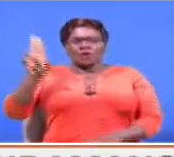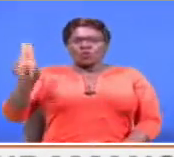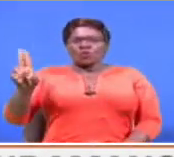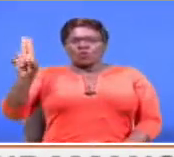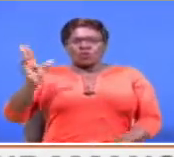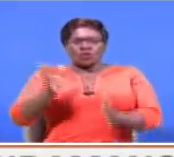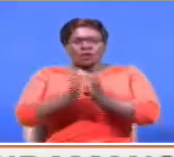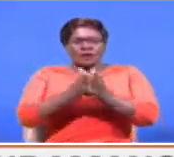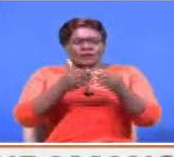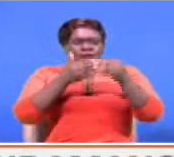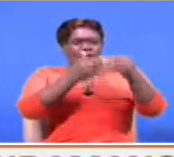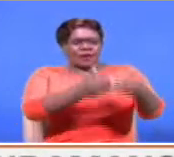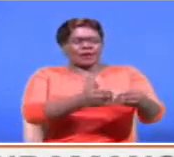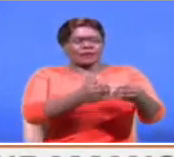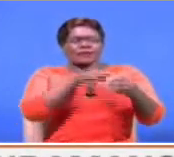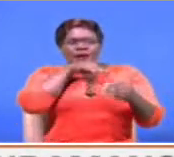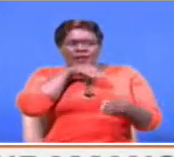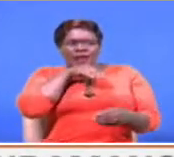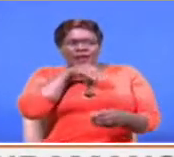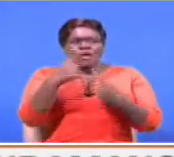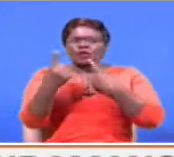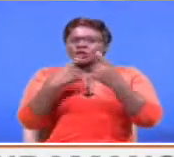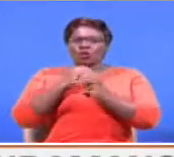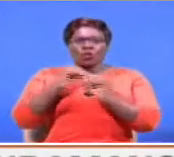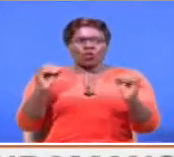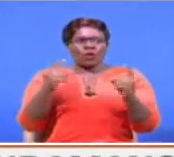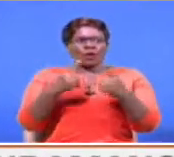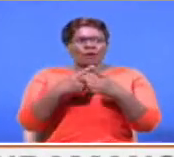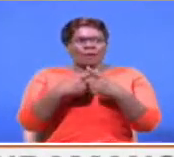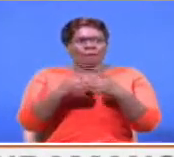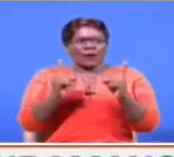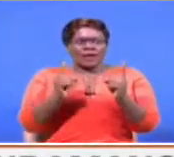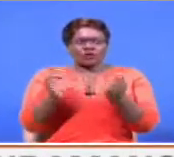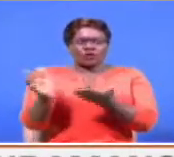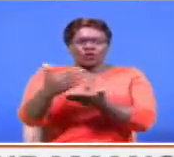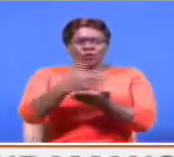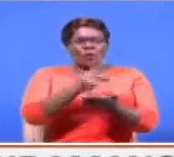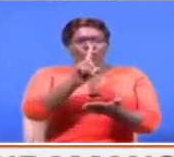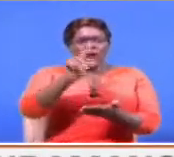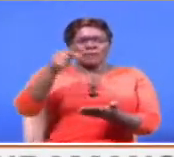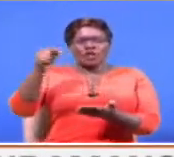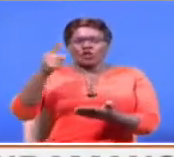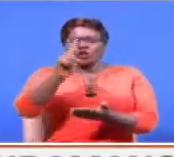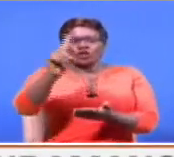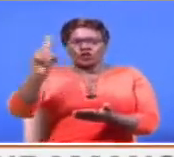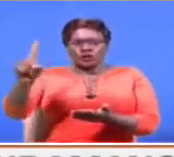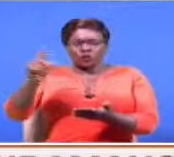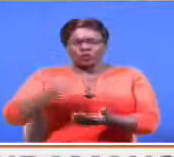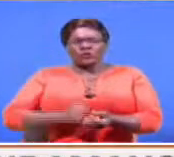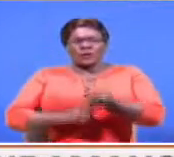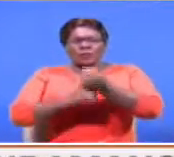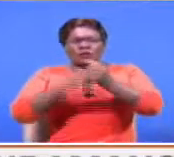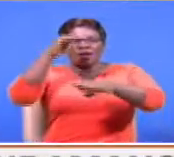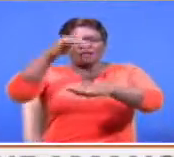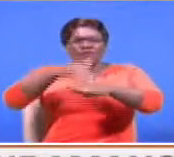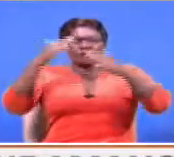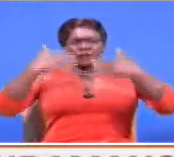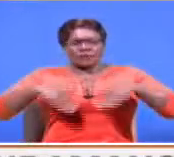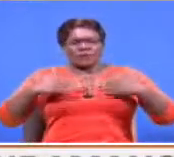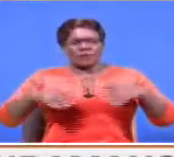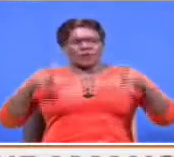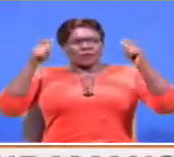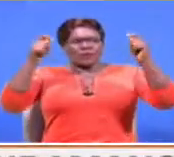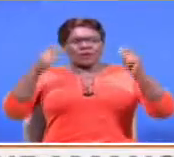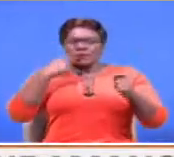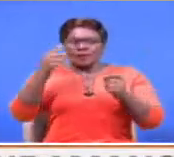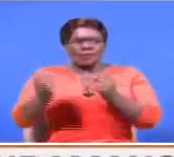na kiongozi wa Azimio Raila Odinga hawakunena, ila walichanga milioni moja kila mmoja kwa msaada ya waathiriwa wa maandamano,